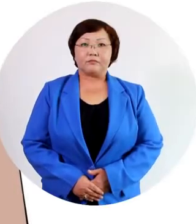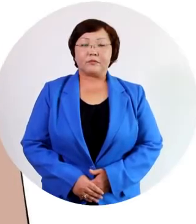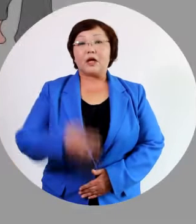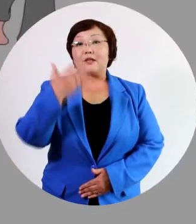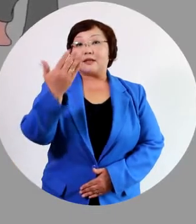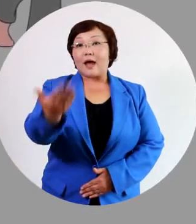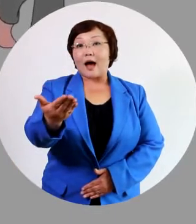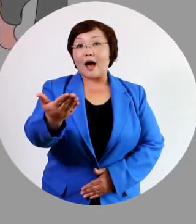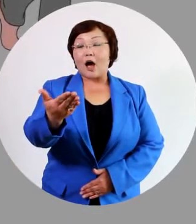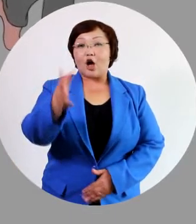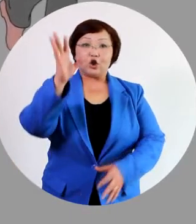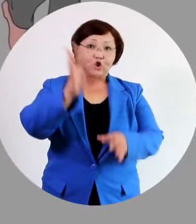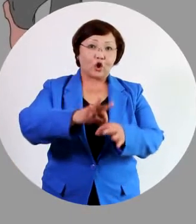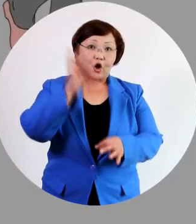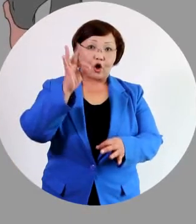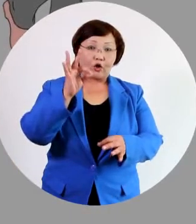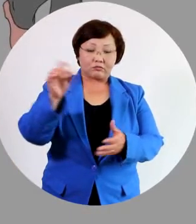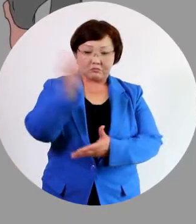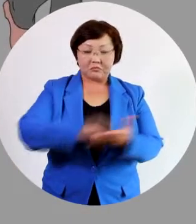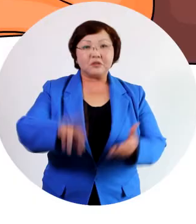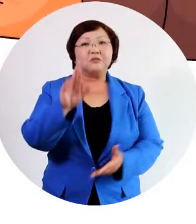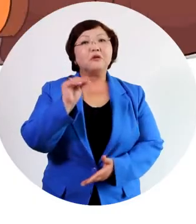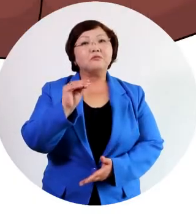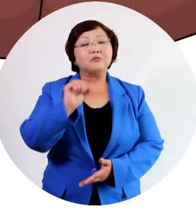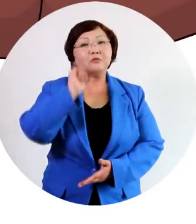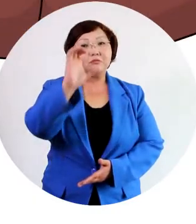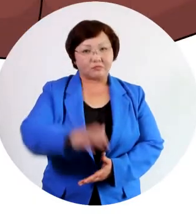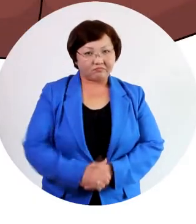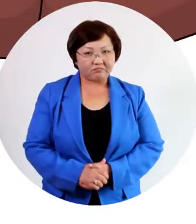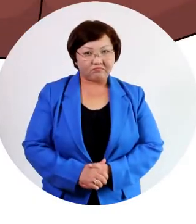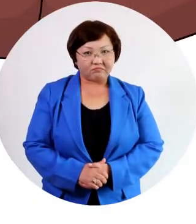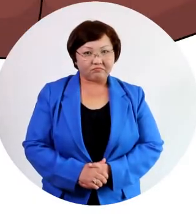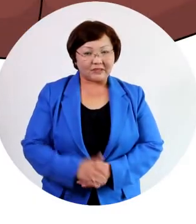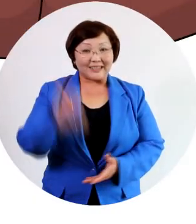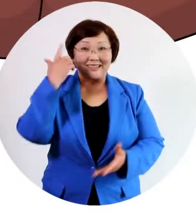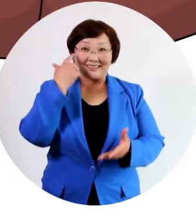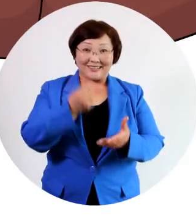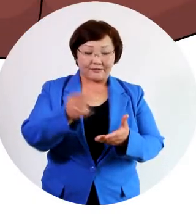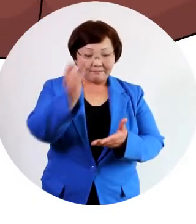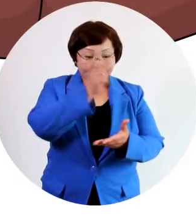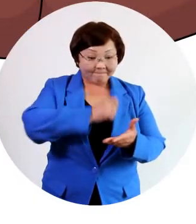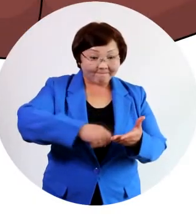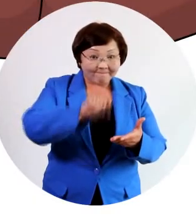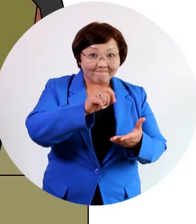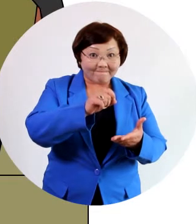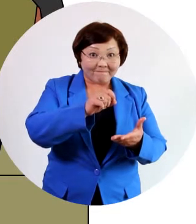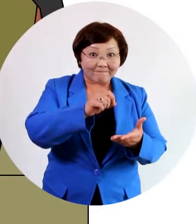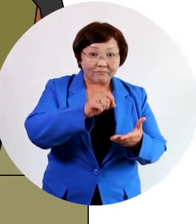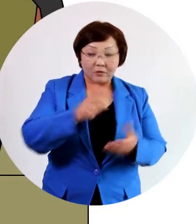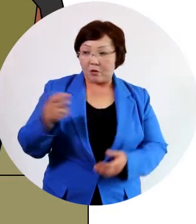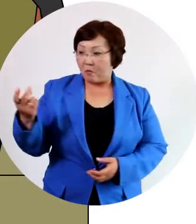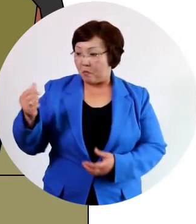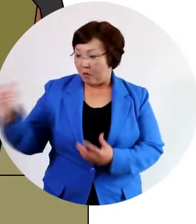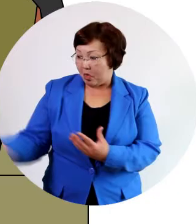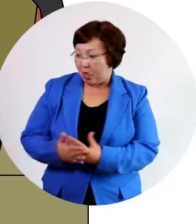Та сонголтоо хэрхэн хийдэг вэ? Та саналаа худалдсаар байх уу? Сонгогч таны санал,